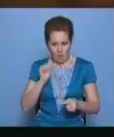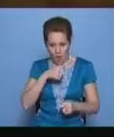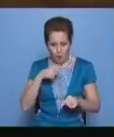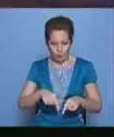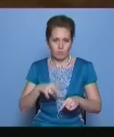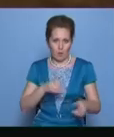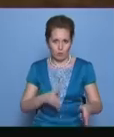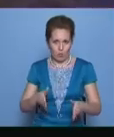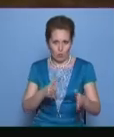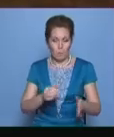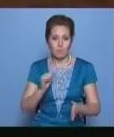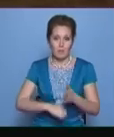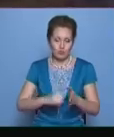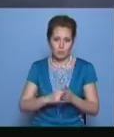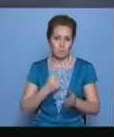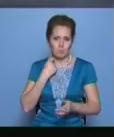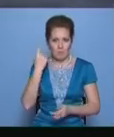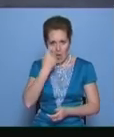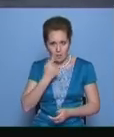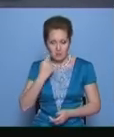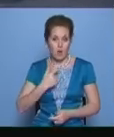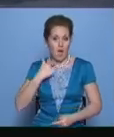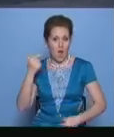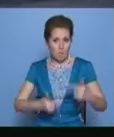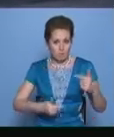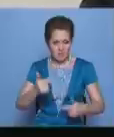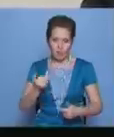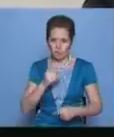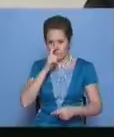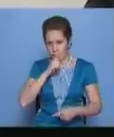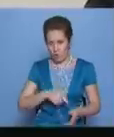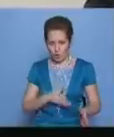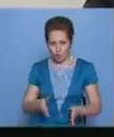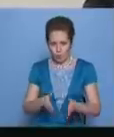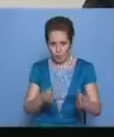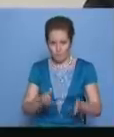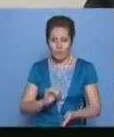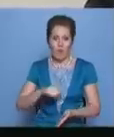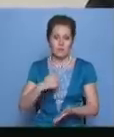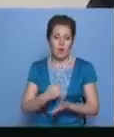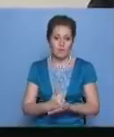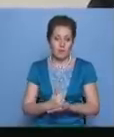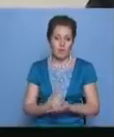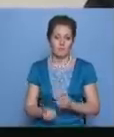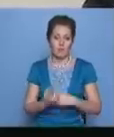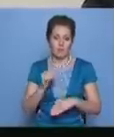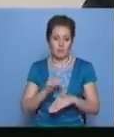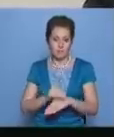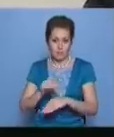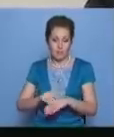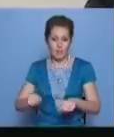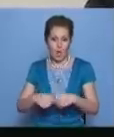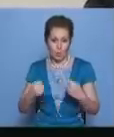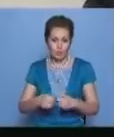глава автодорнадзора. Пьянство, хамство и плохие дороги. Основными выявляемыми нарушениями требований по обеспечению безопасности